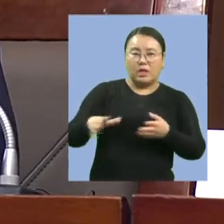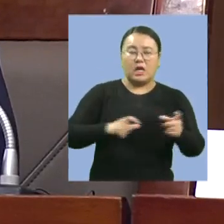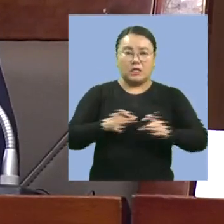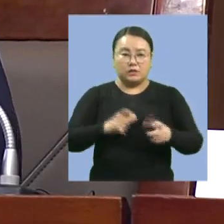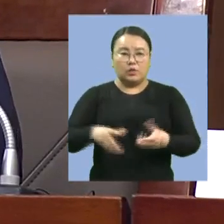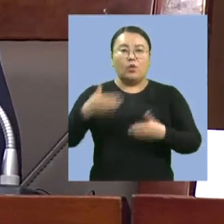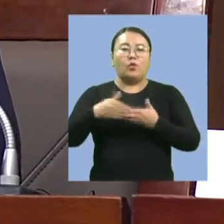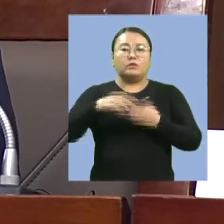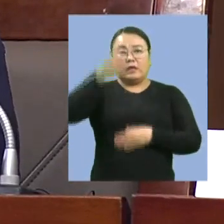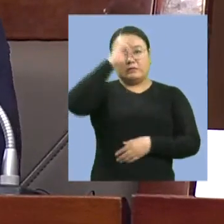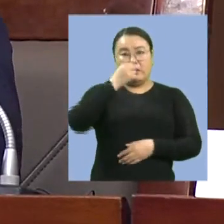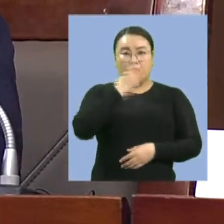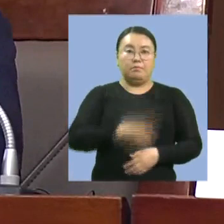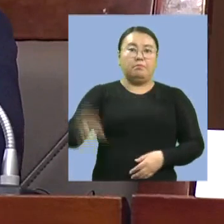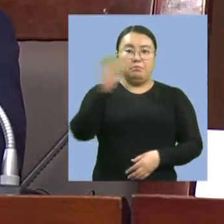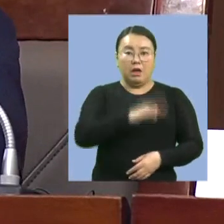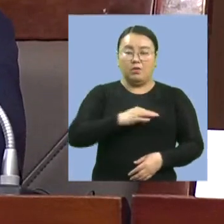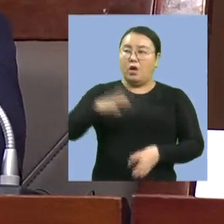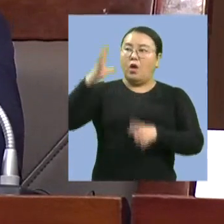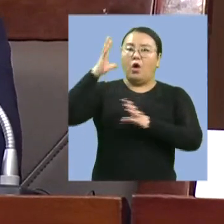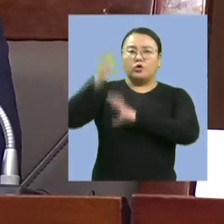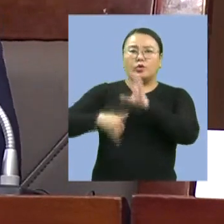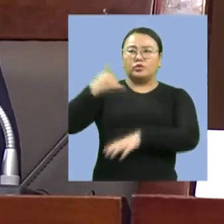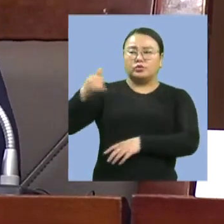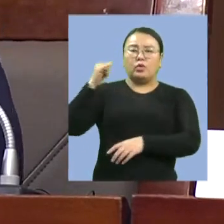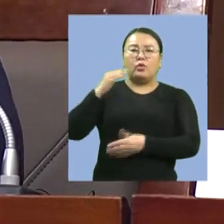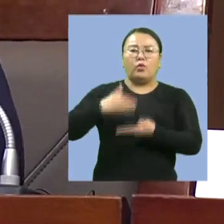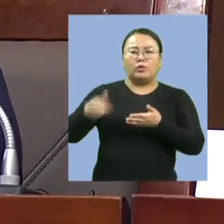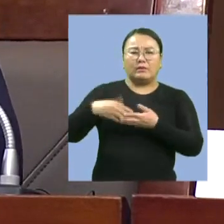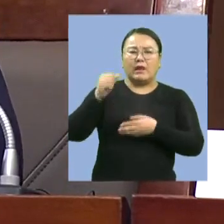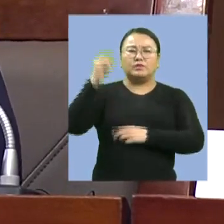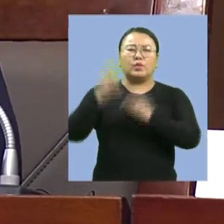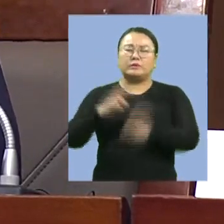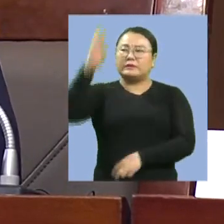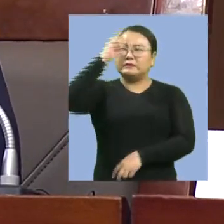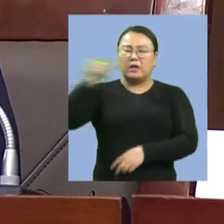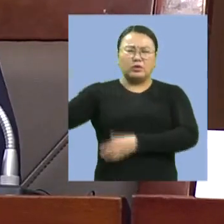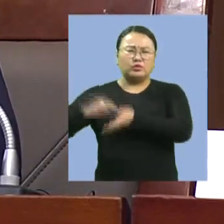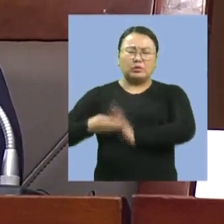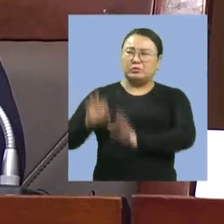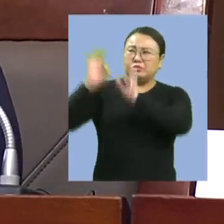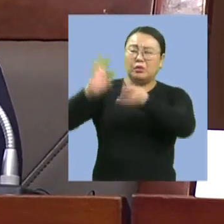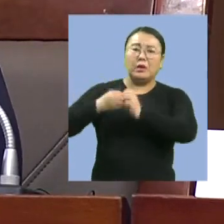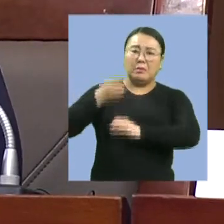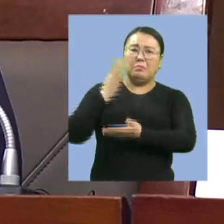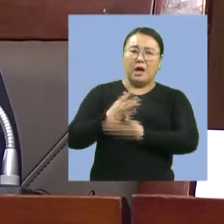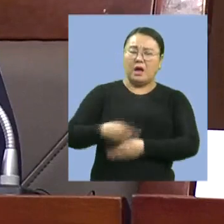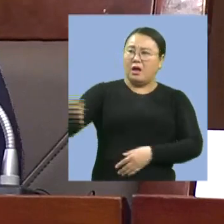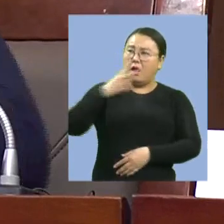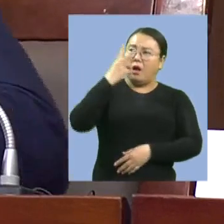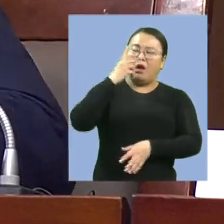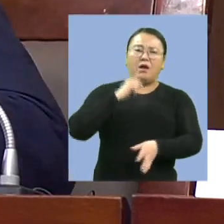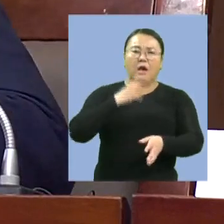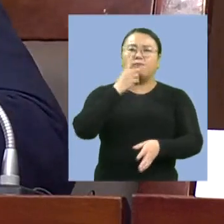юм уус мөртлөө худалдааны яамж байдгүй. Тэгэхээр олон улсын худалдаа аж үйлдвэрийн яам нь яаж төлөвлөлтийг өмчтэй байж энэ бүхэн бол бидний хувьд их